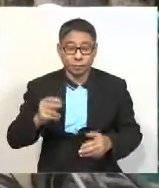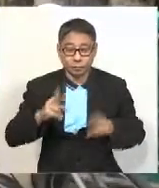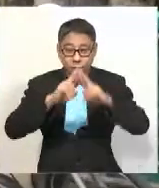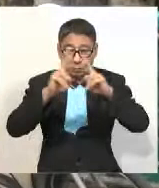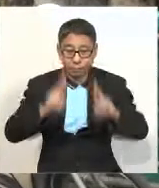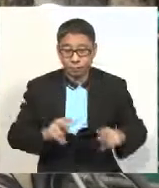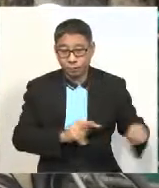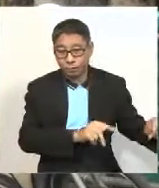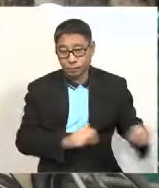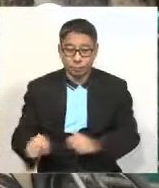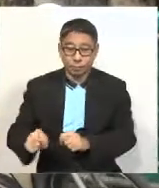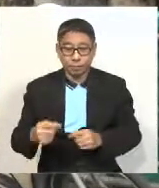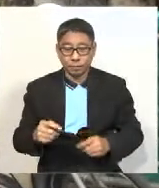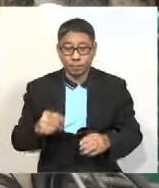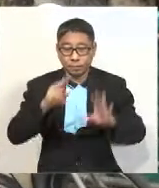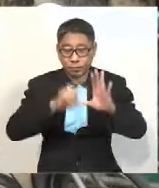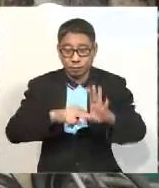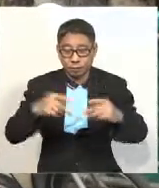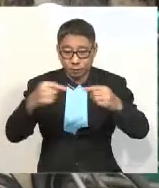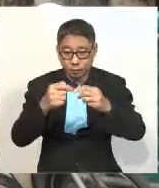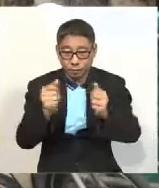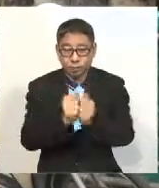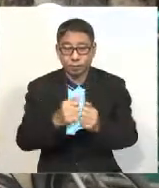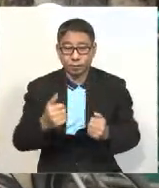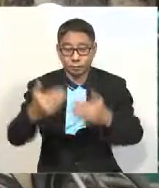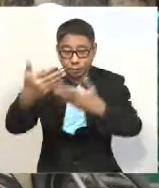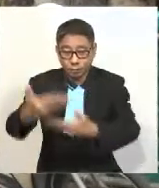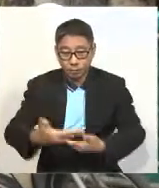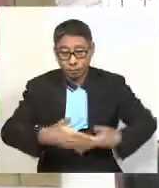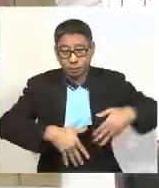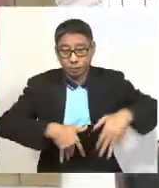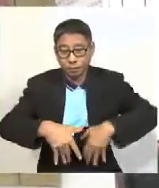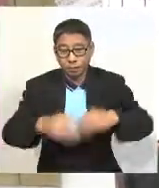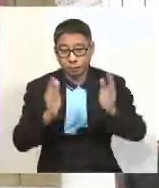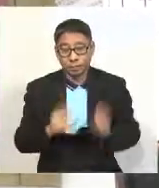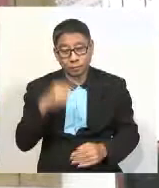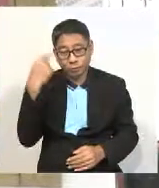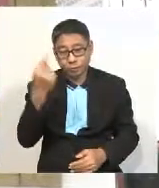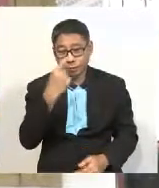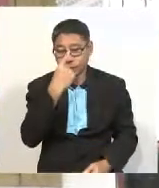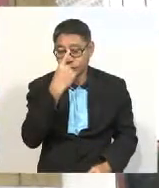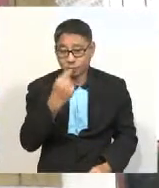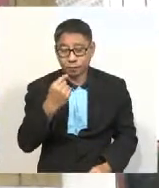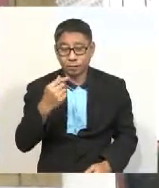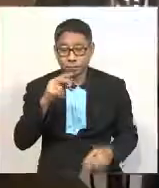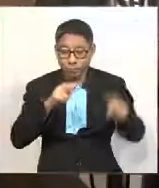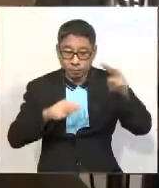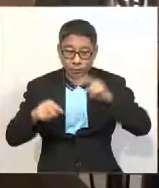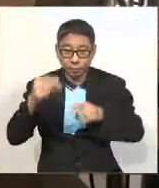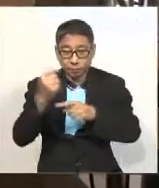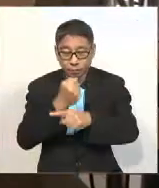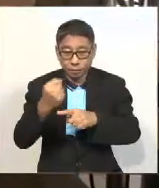จัดเตรียมสถานที่และจัดมุมที่นั่งให้มีความเหมาะสมต้อนรับประชาชนและนักท่องเที่ยวต่างชาติที่เข้ามาชม